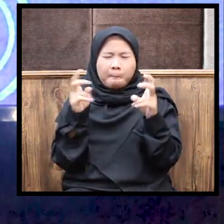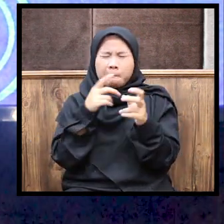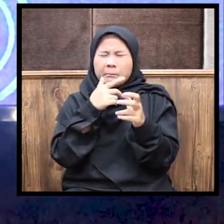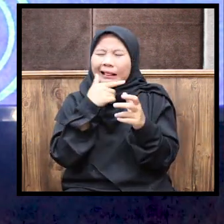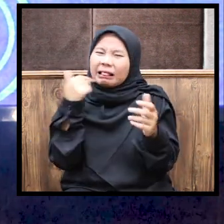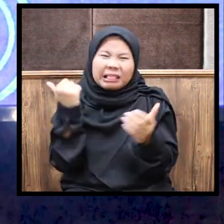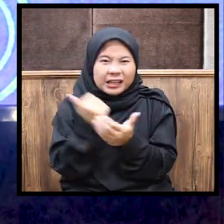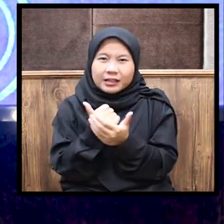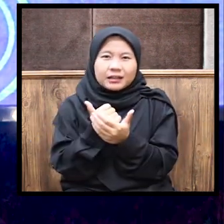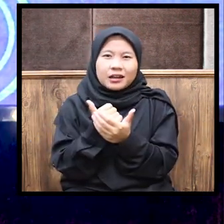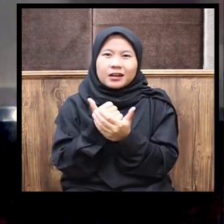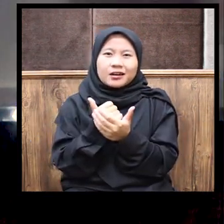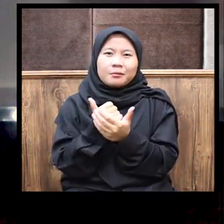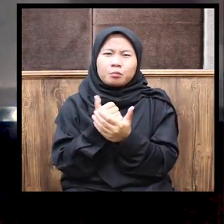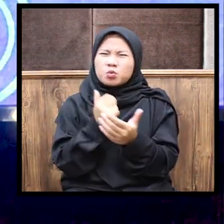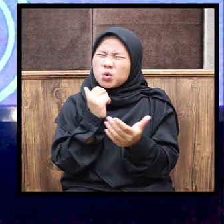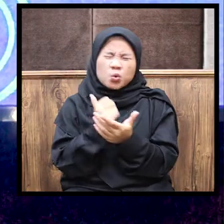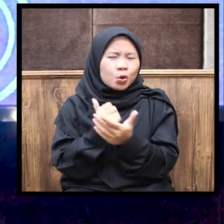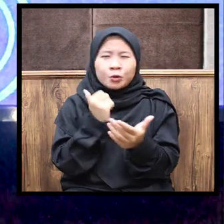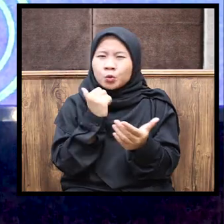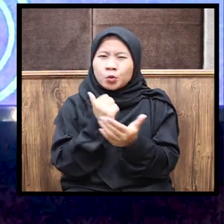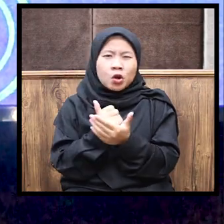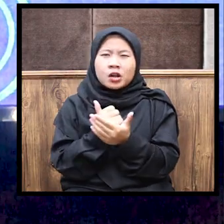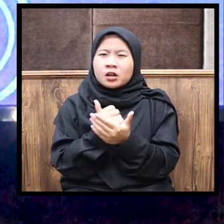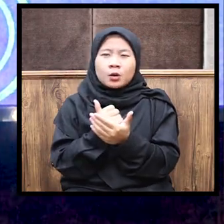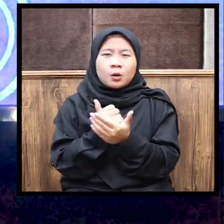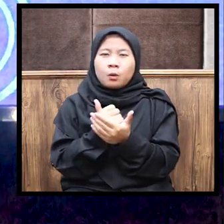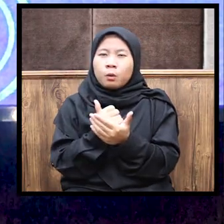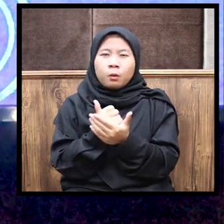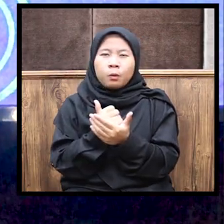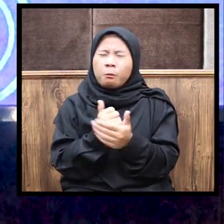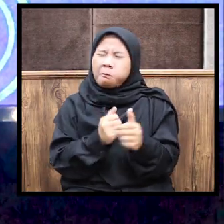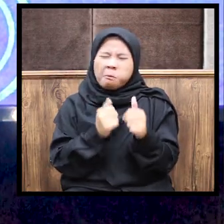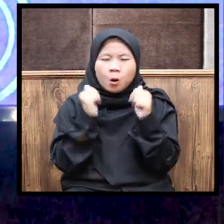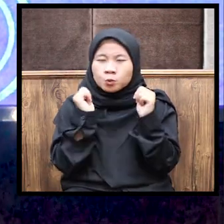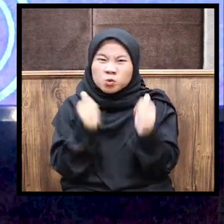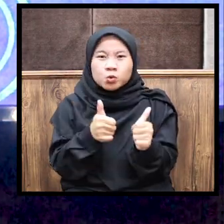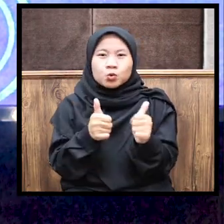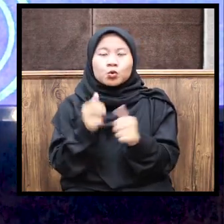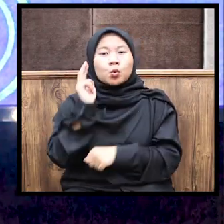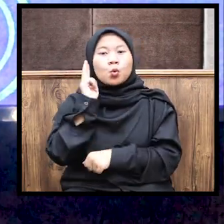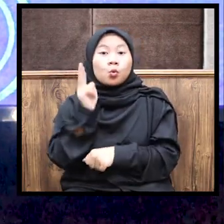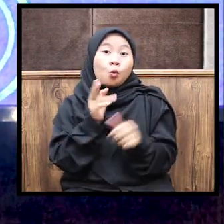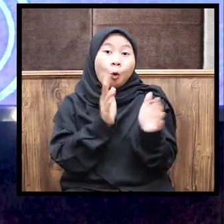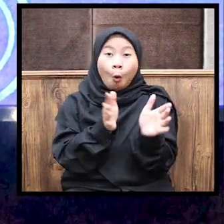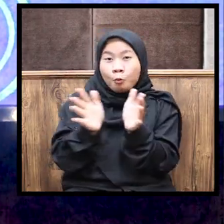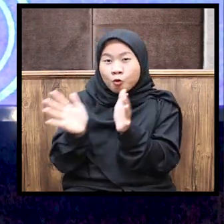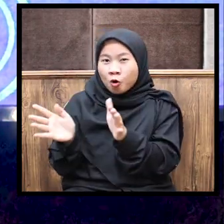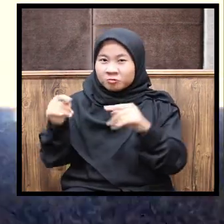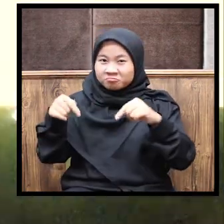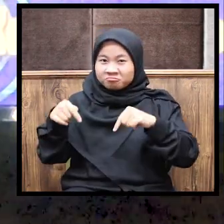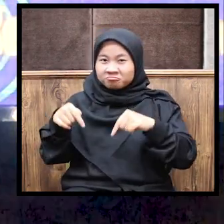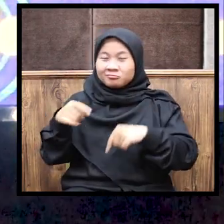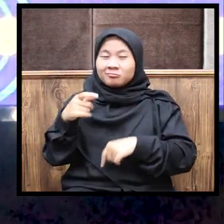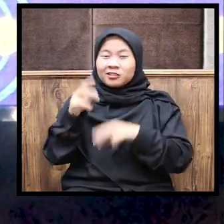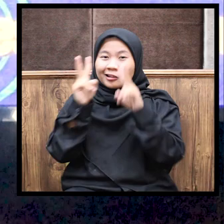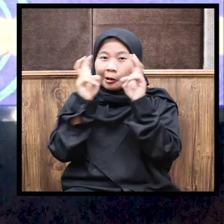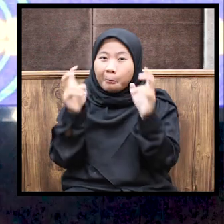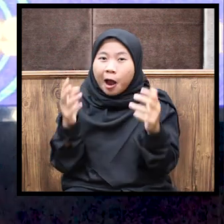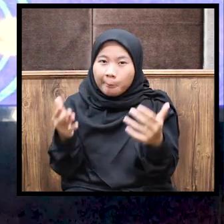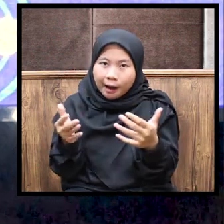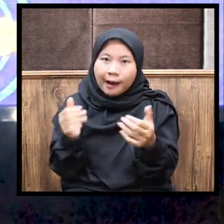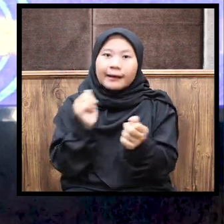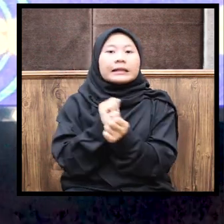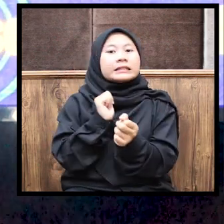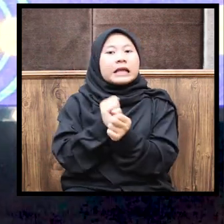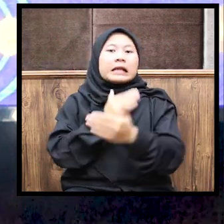ee pantas kita bahas yaitu tentang ketenagakerjaan di pabel untuk tema kali ini